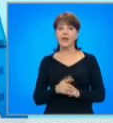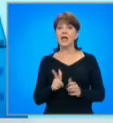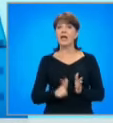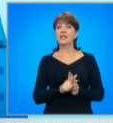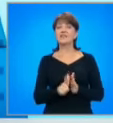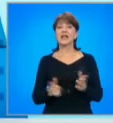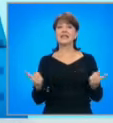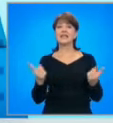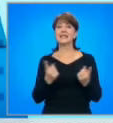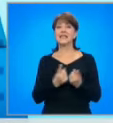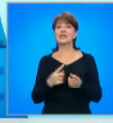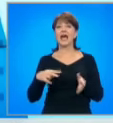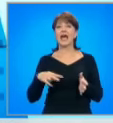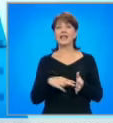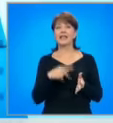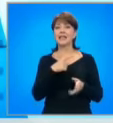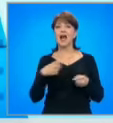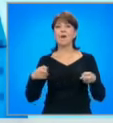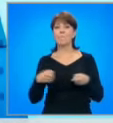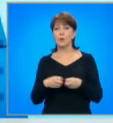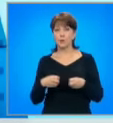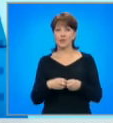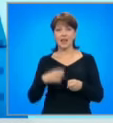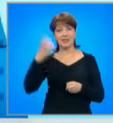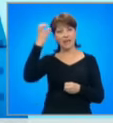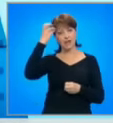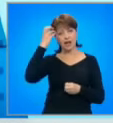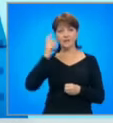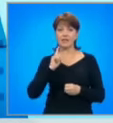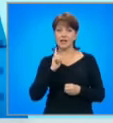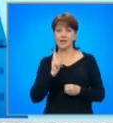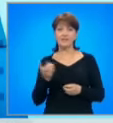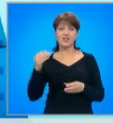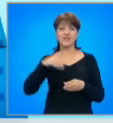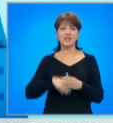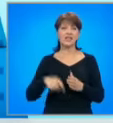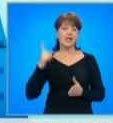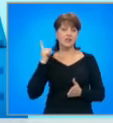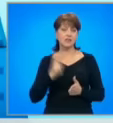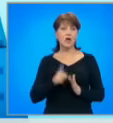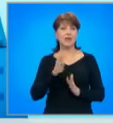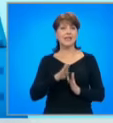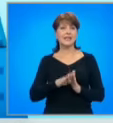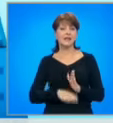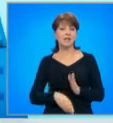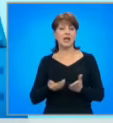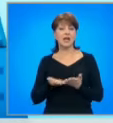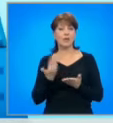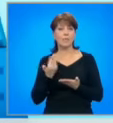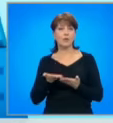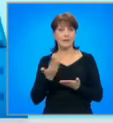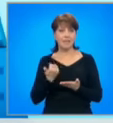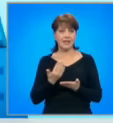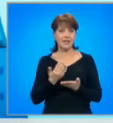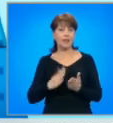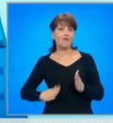извънредната среща по темата енергетика в Брюксел. Държавите от Евросъюза трябва да въведат задължително намаляване на потреблението на ток в пиковите часове